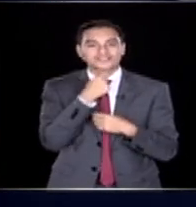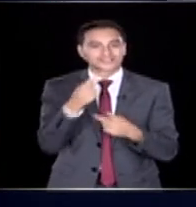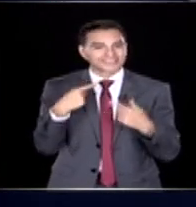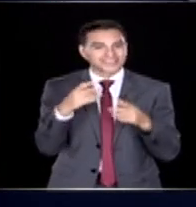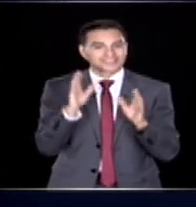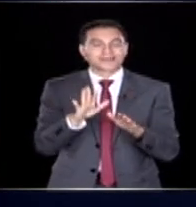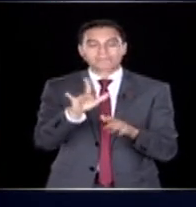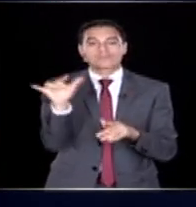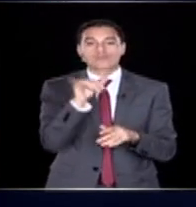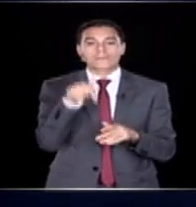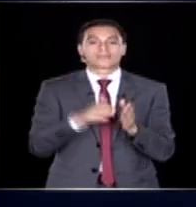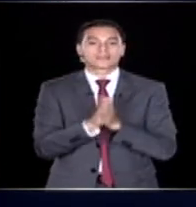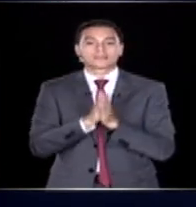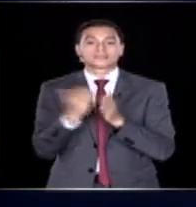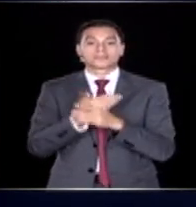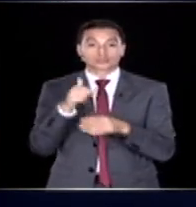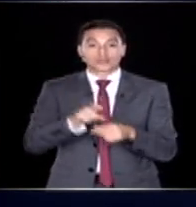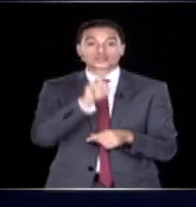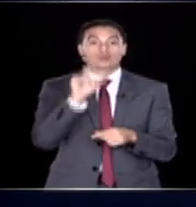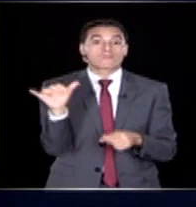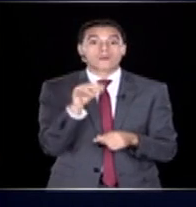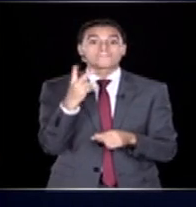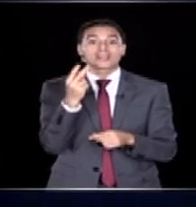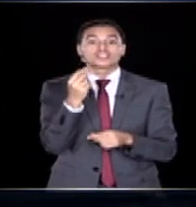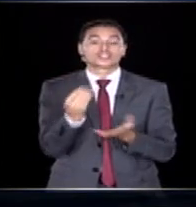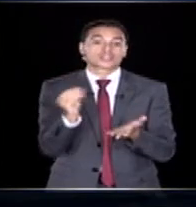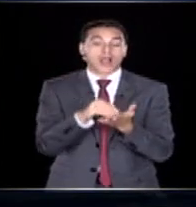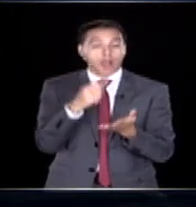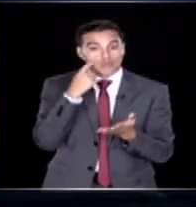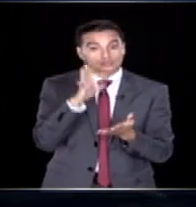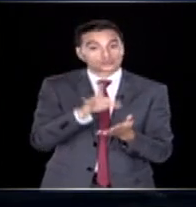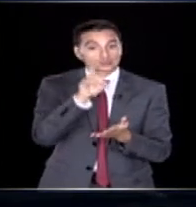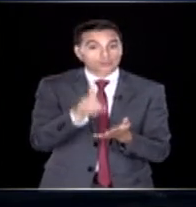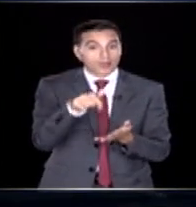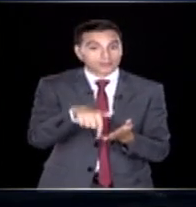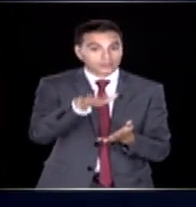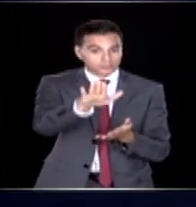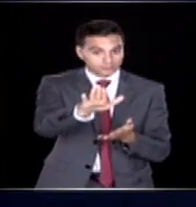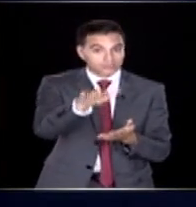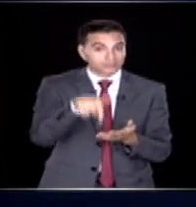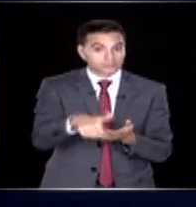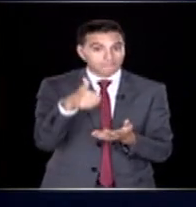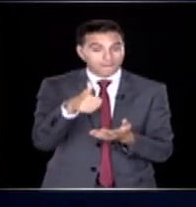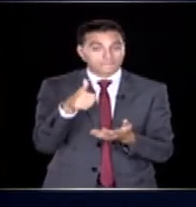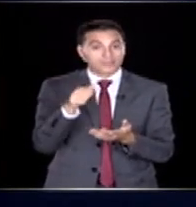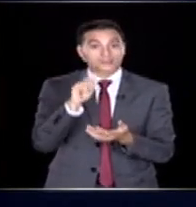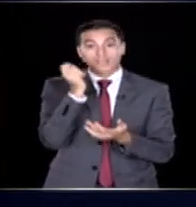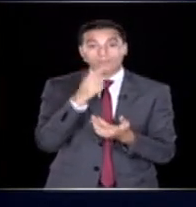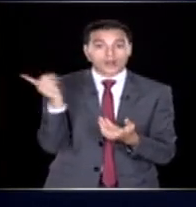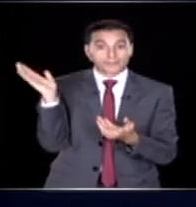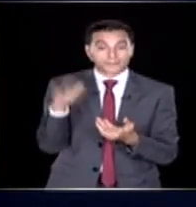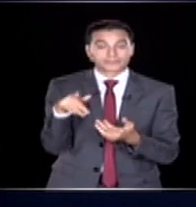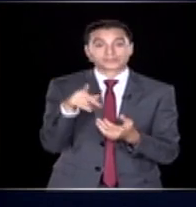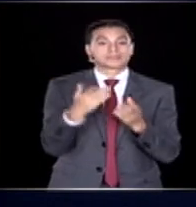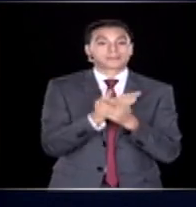ينسون. طيب استعد بقى عشان أنت عندك 20 نقطة. إن شاء الله. فريق ساموراي حيدوس على